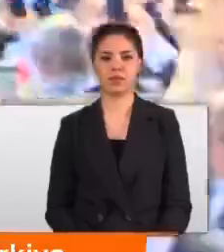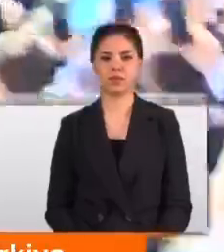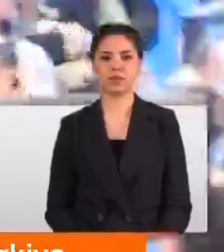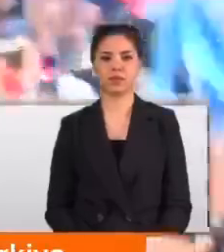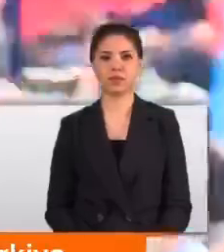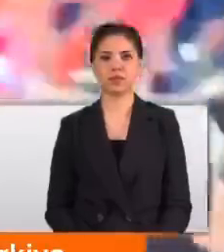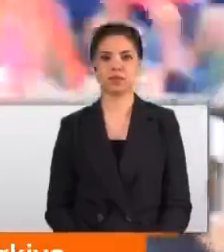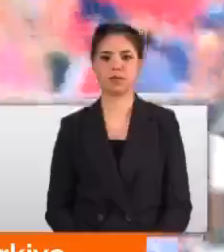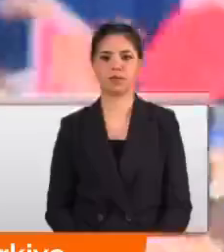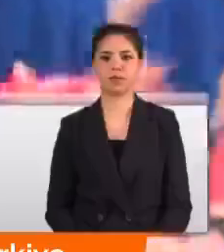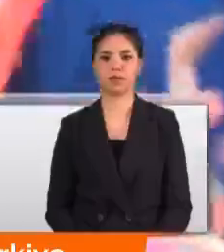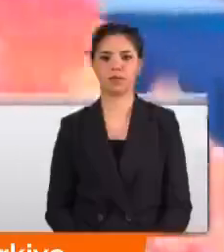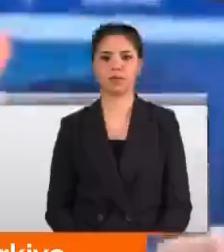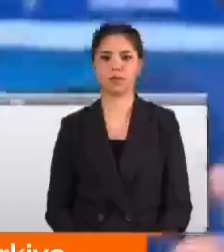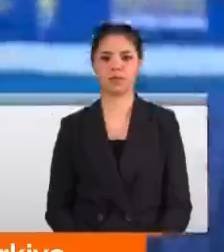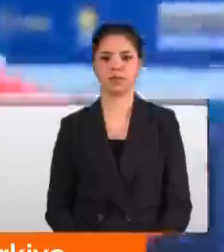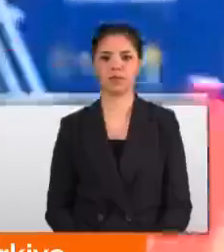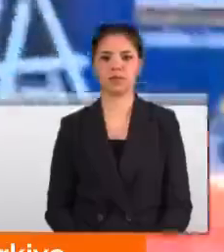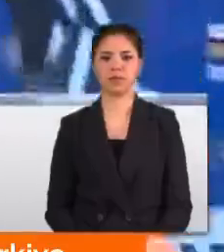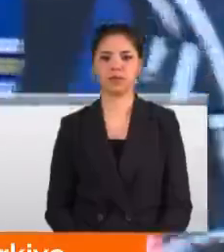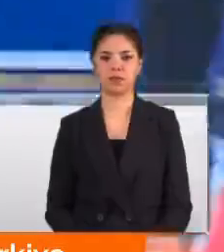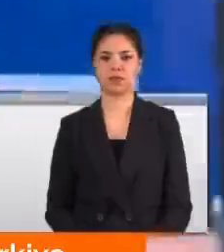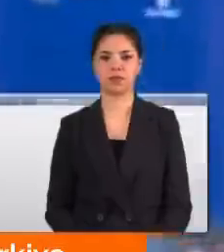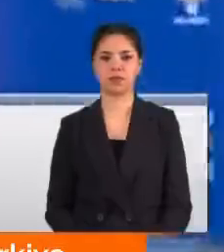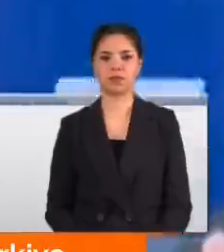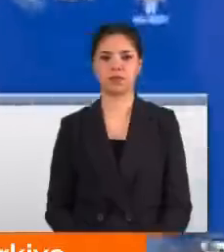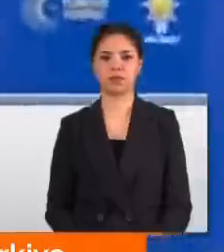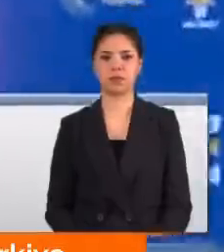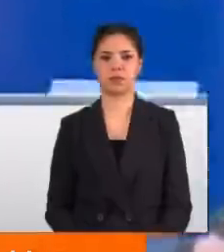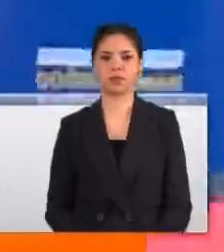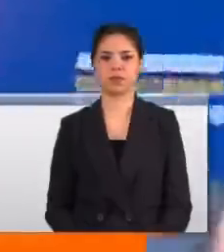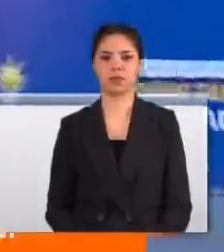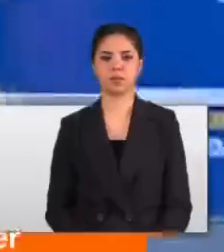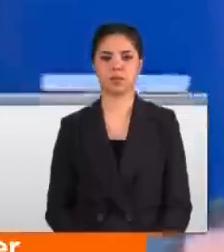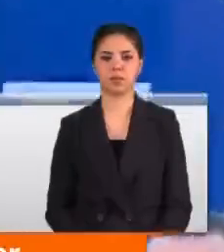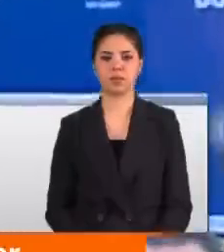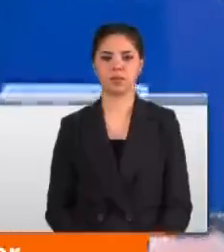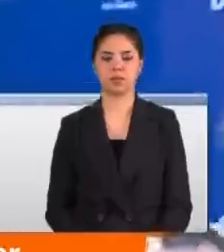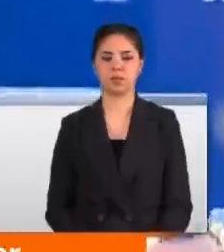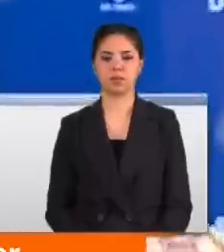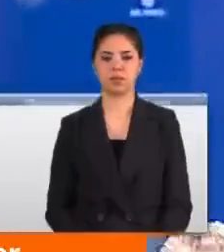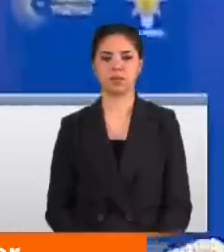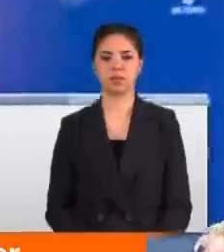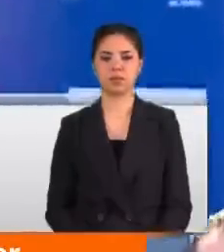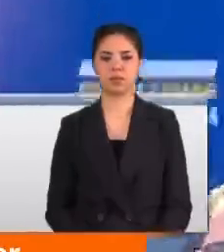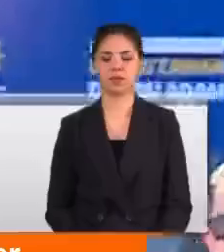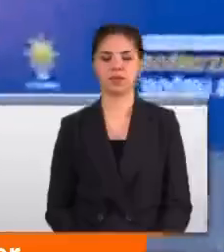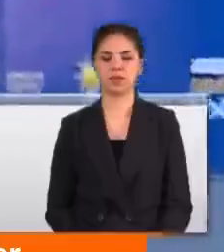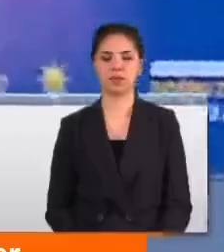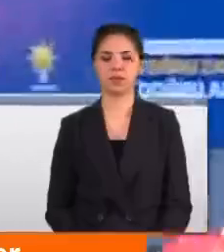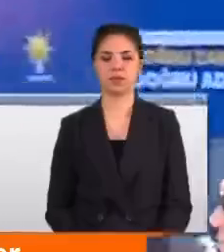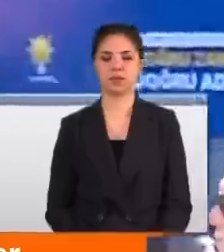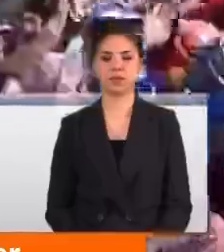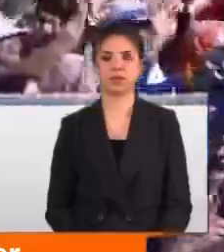Antalya. Vatanını bundan daha çok seven bir lider var mı? Sonra. Teşekkürler Antalya. Erdoğan